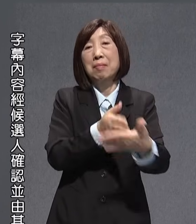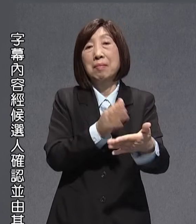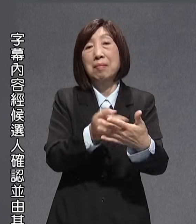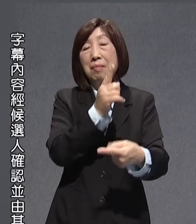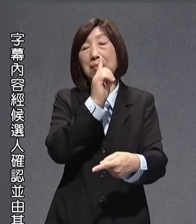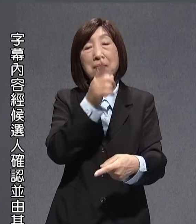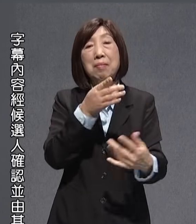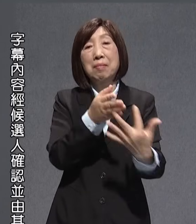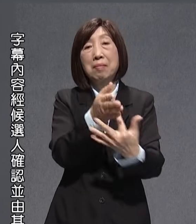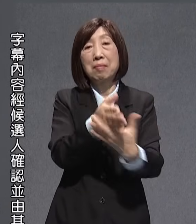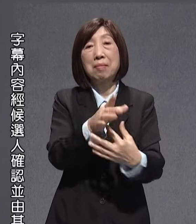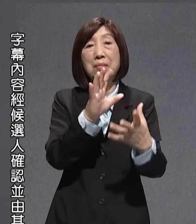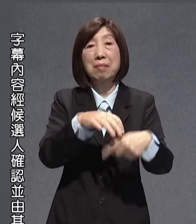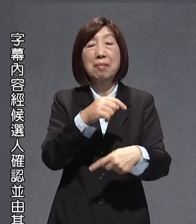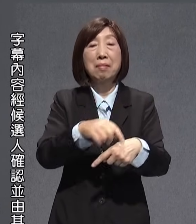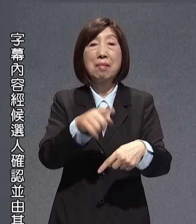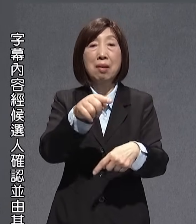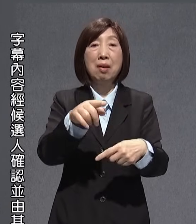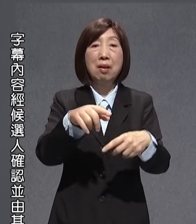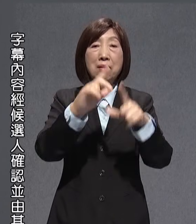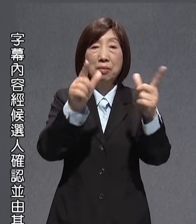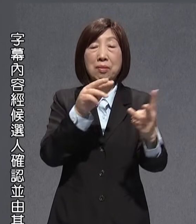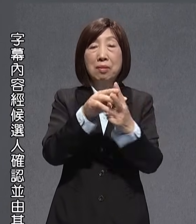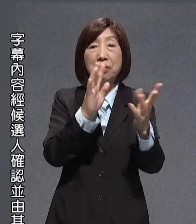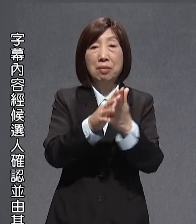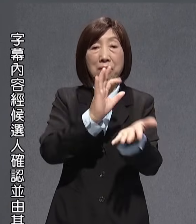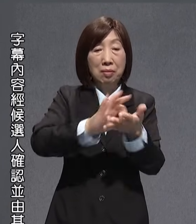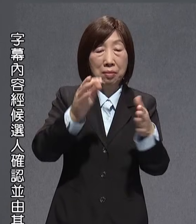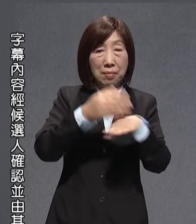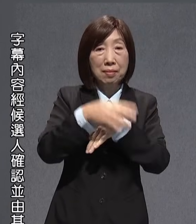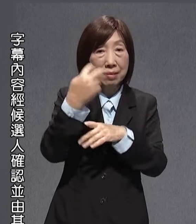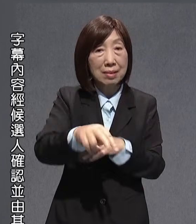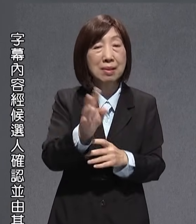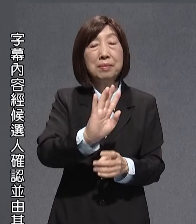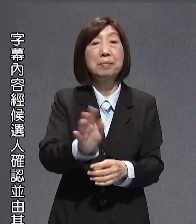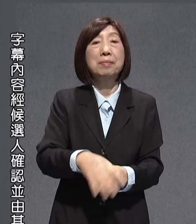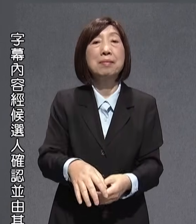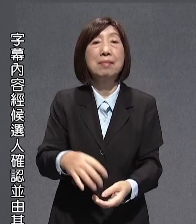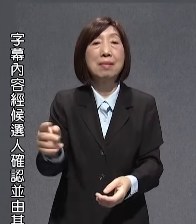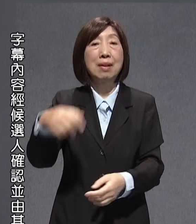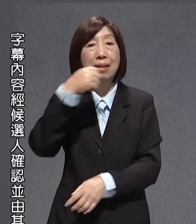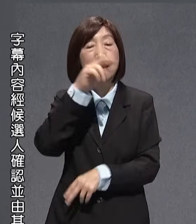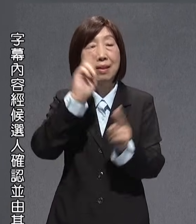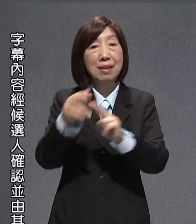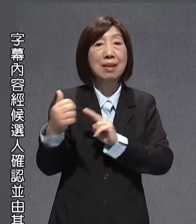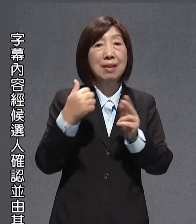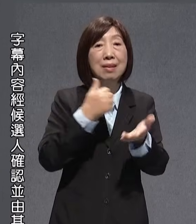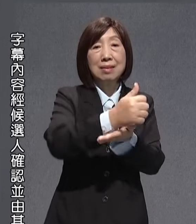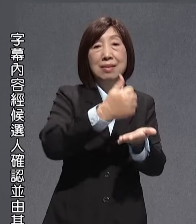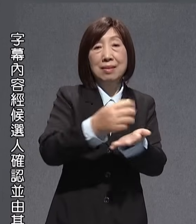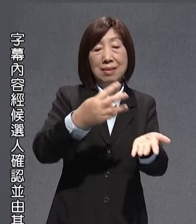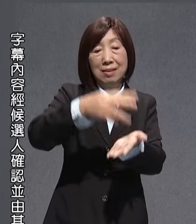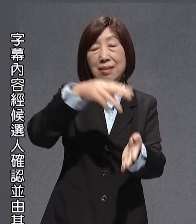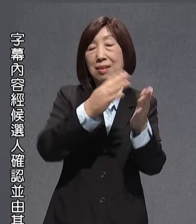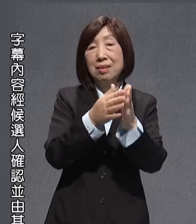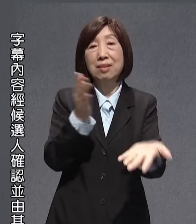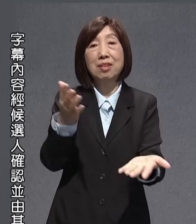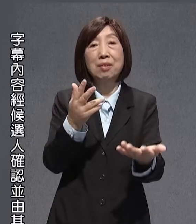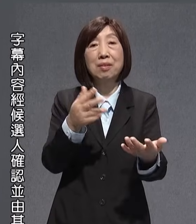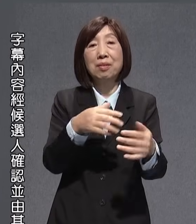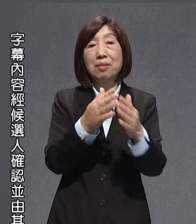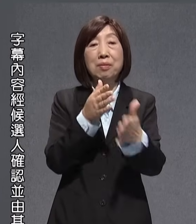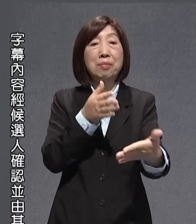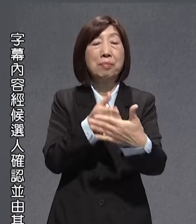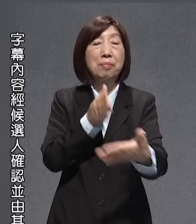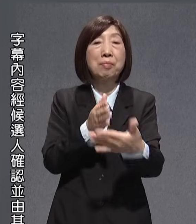槽，反应炉中的用过的燃料棒是无法取出的，台电送件13次，新北市都不核定，导致现在的僵